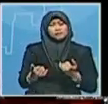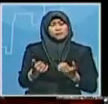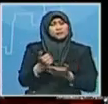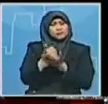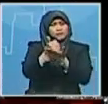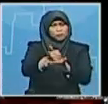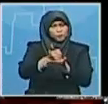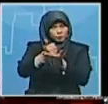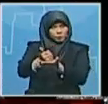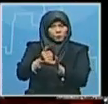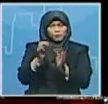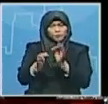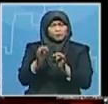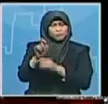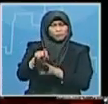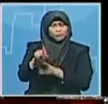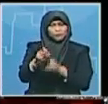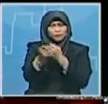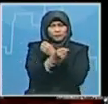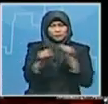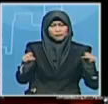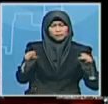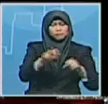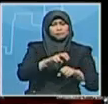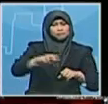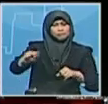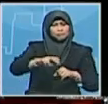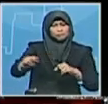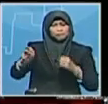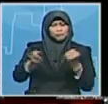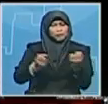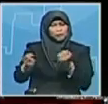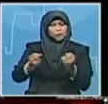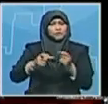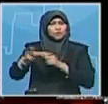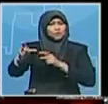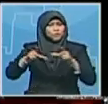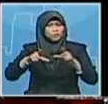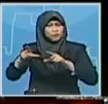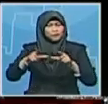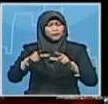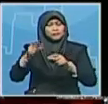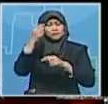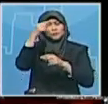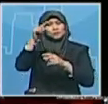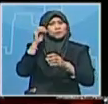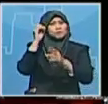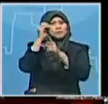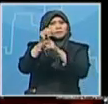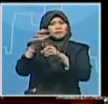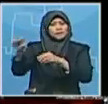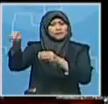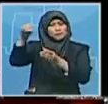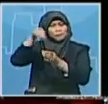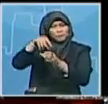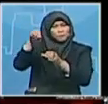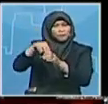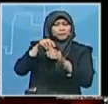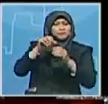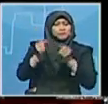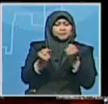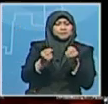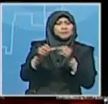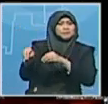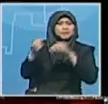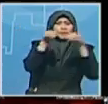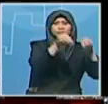membantu bila diperlukan dengan menyediakan kenderaan. Termasuklah lori-lori untuk tujuan memindahkan orang. Kadang-kadang